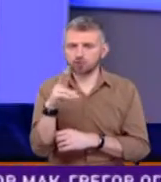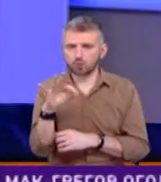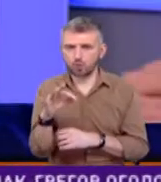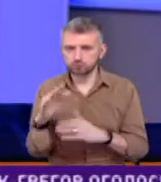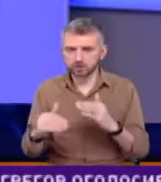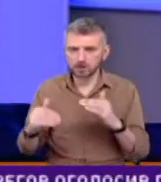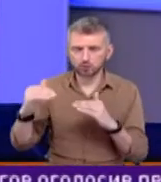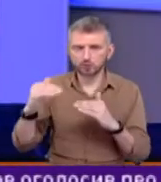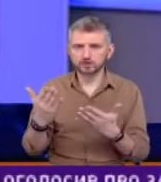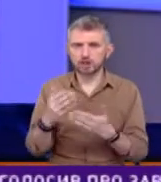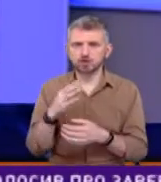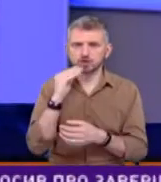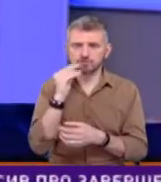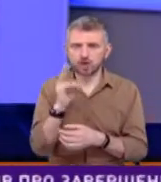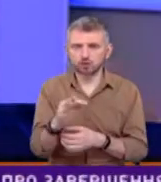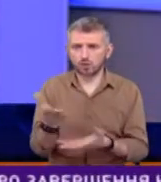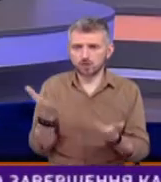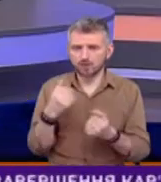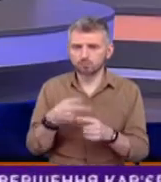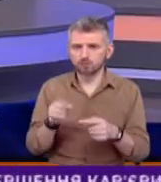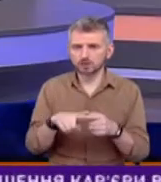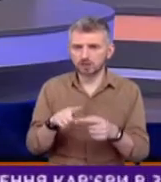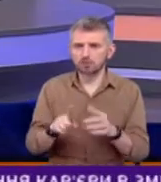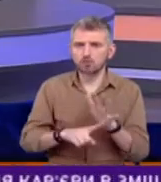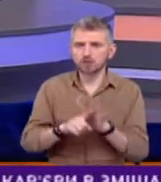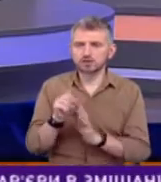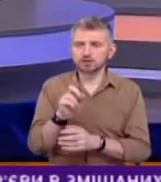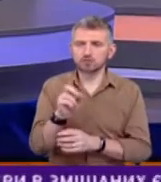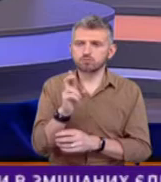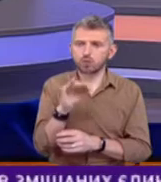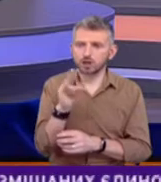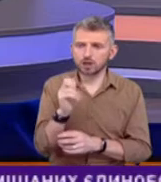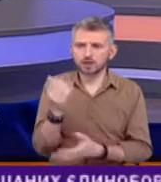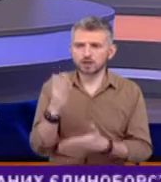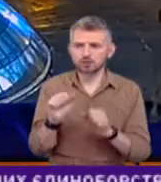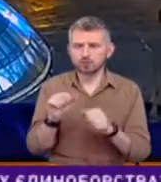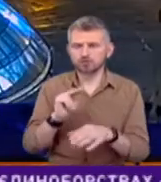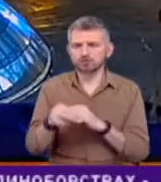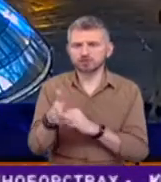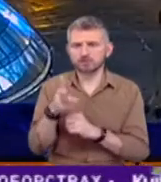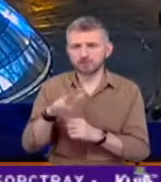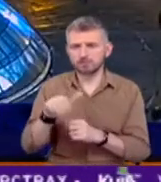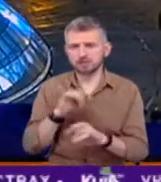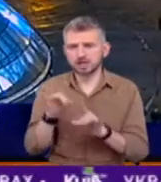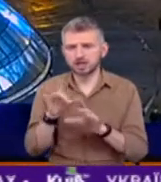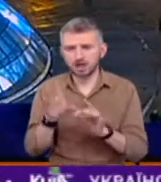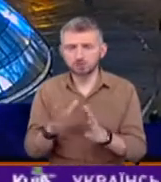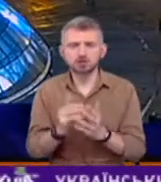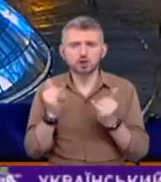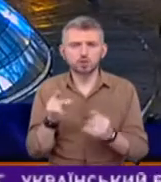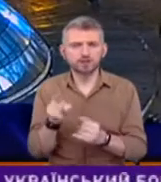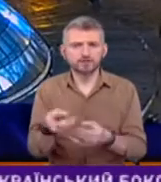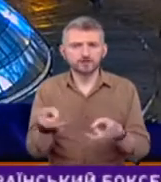там, там Шевченка. Давай, от про це, починаючи з Бойка, але, якщо можна, через 3 хвилини після реклами, шановні, ви